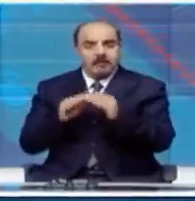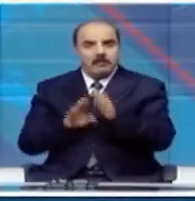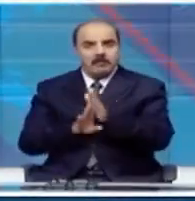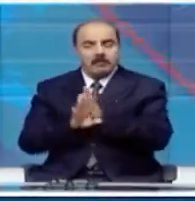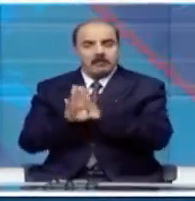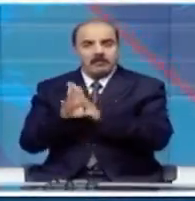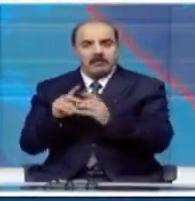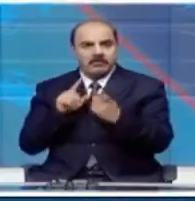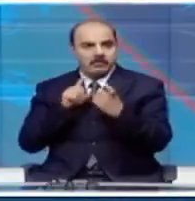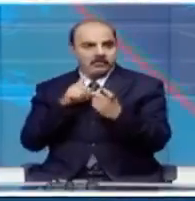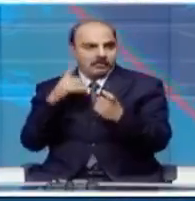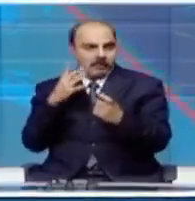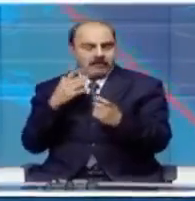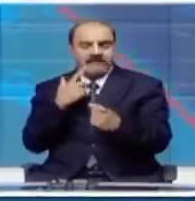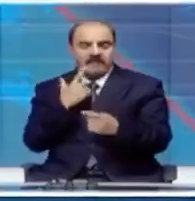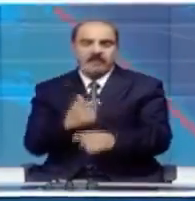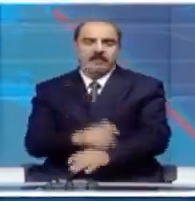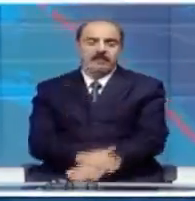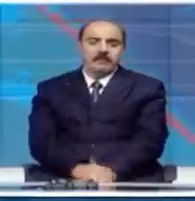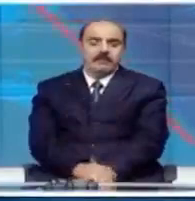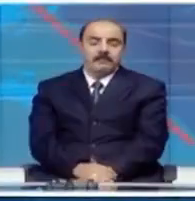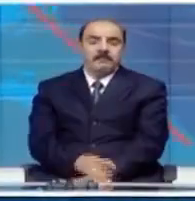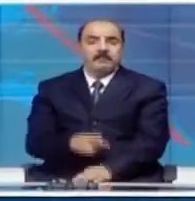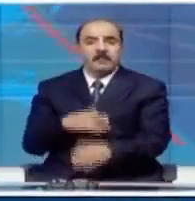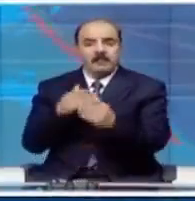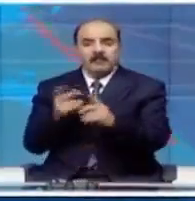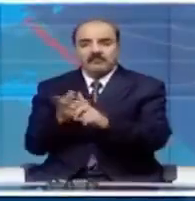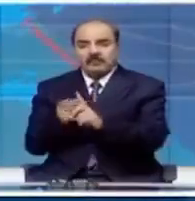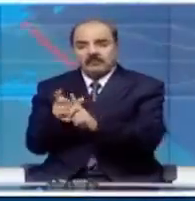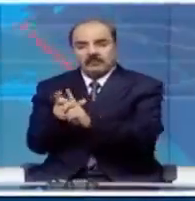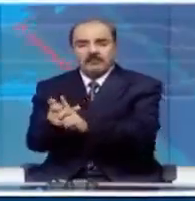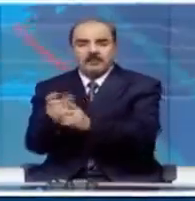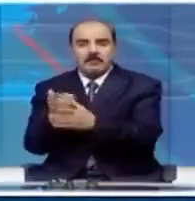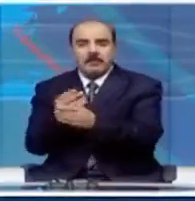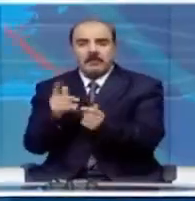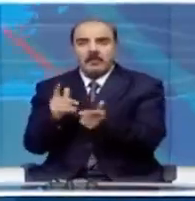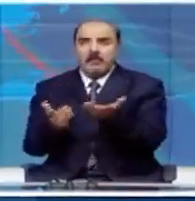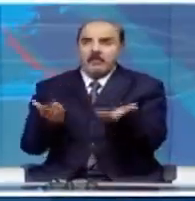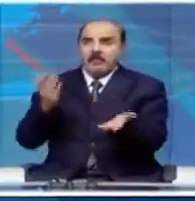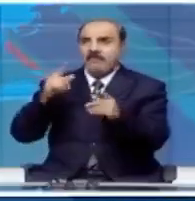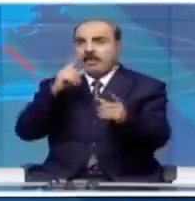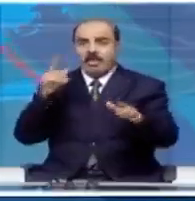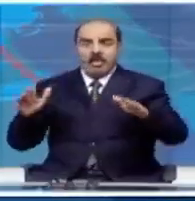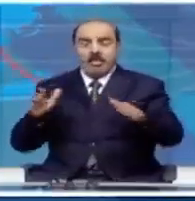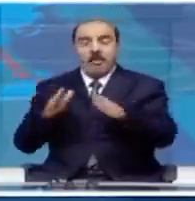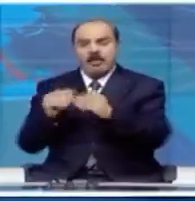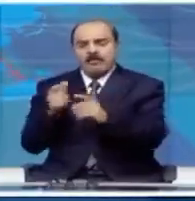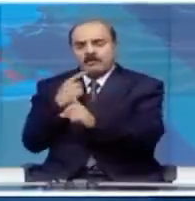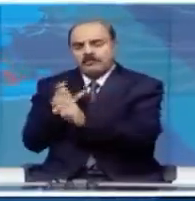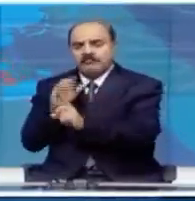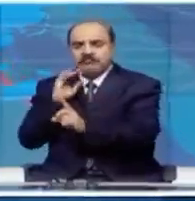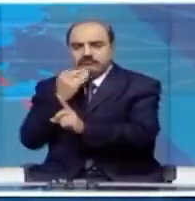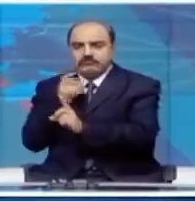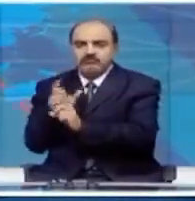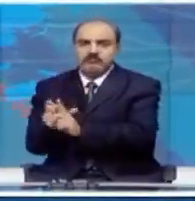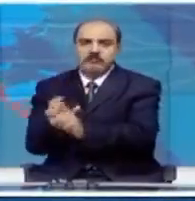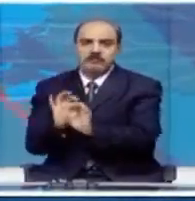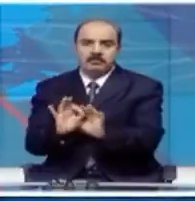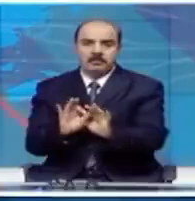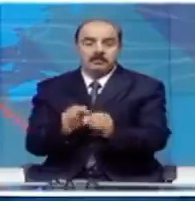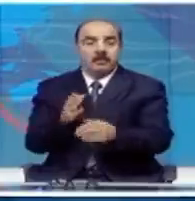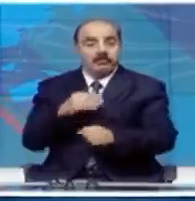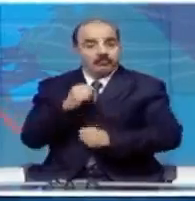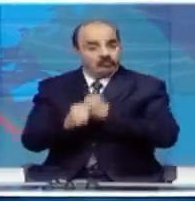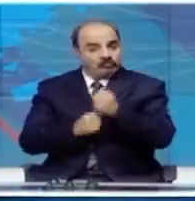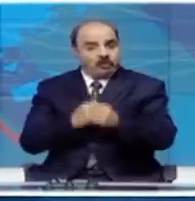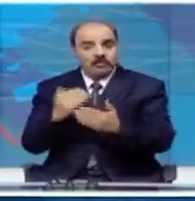على مواجهه التحديات الراهنه ويضمن حمايه المواطن من الاثار السلبيه لتلك التقلبات مع تعزيز